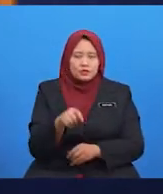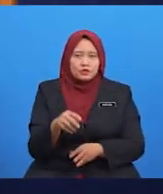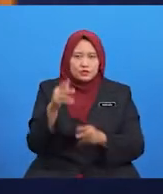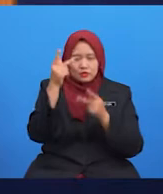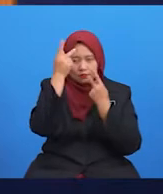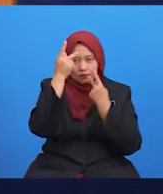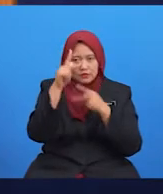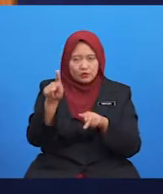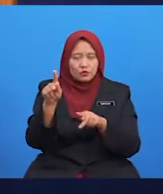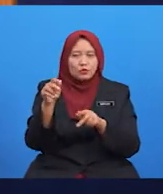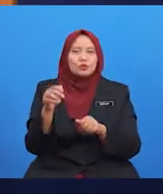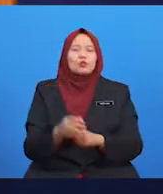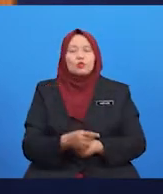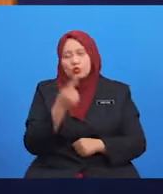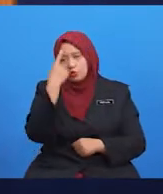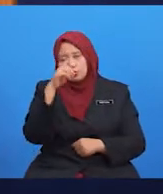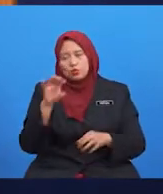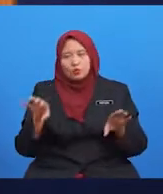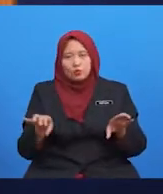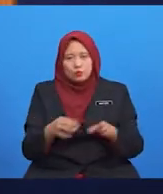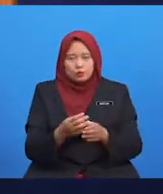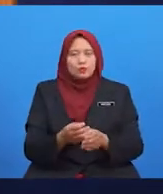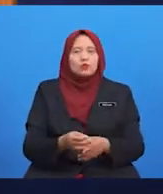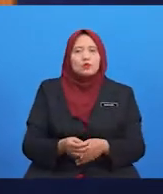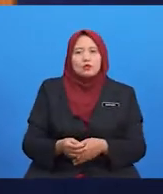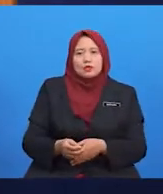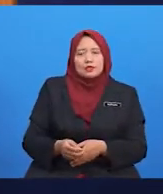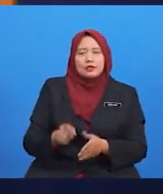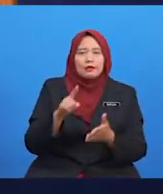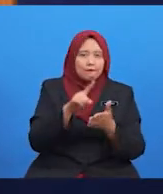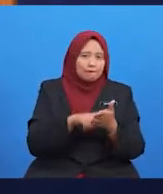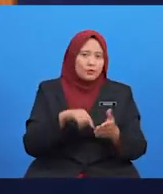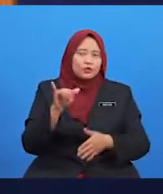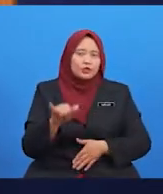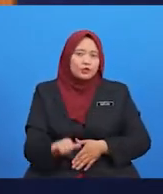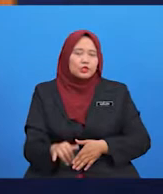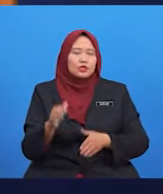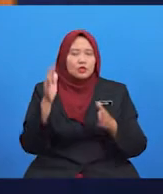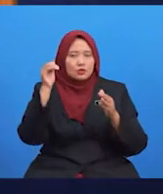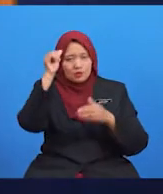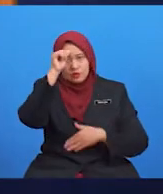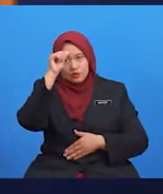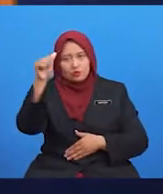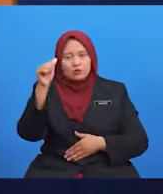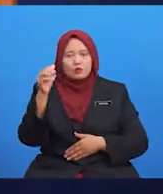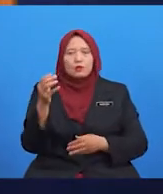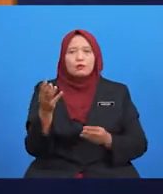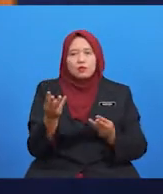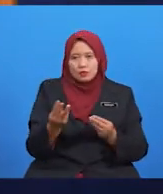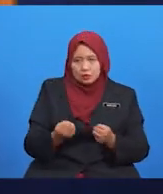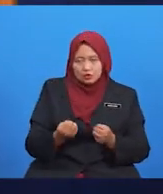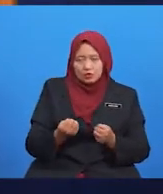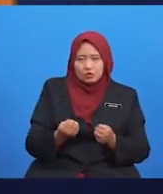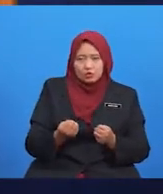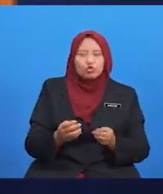diperintahkan oleh Allah untuk kita, termasuklah amalan solat.